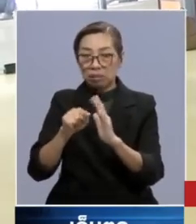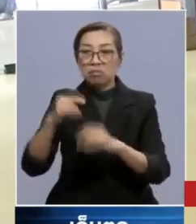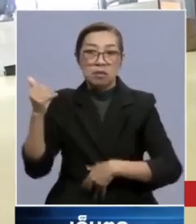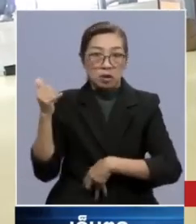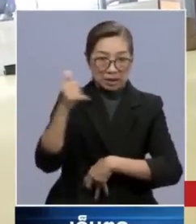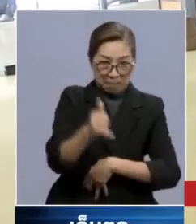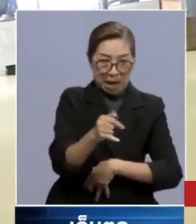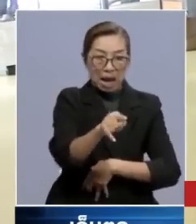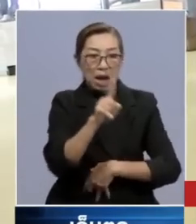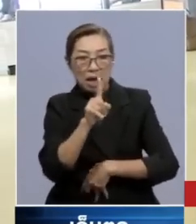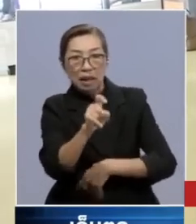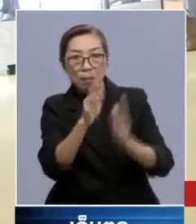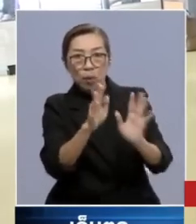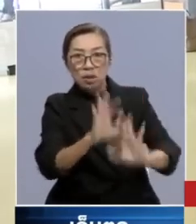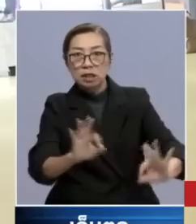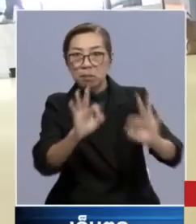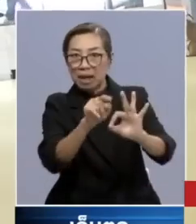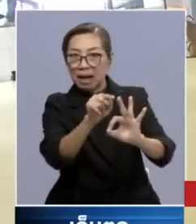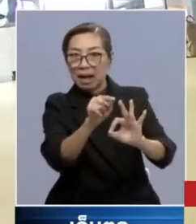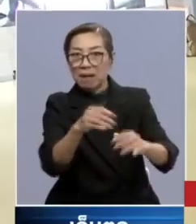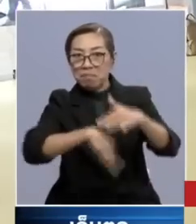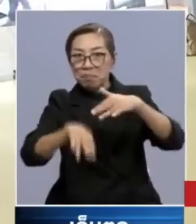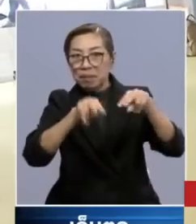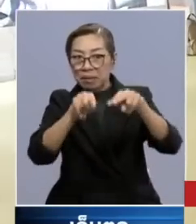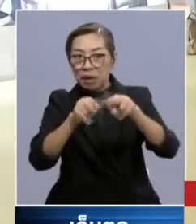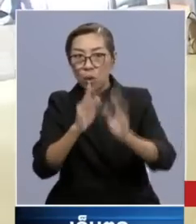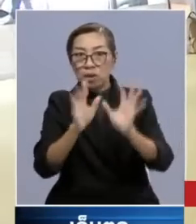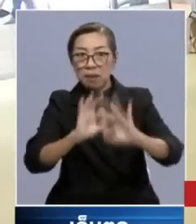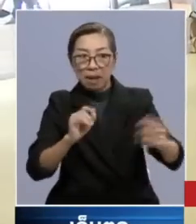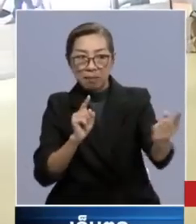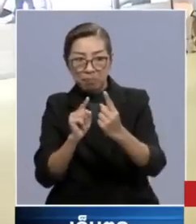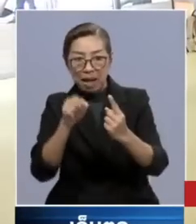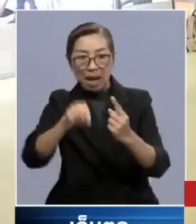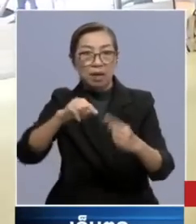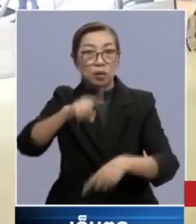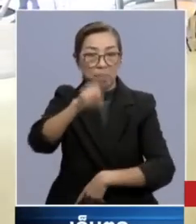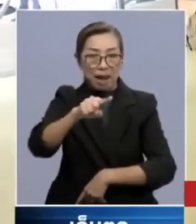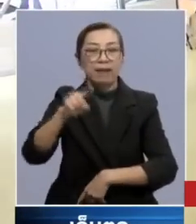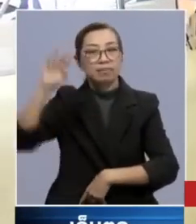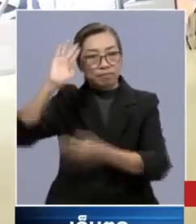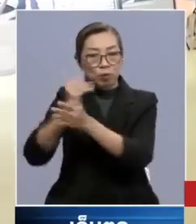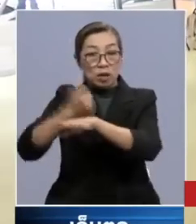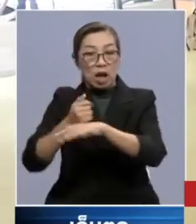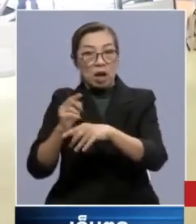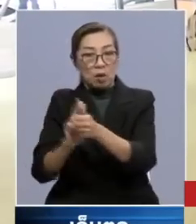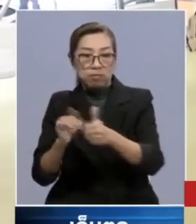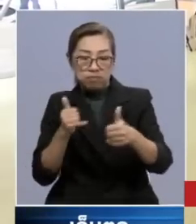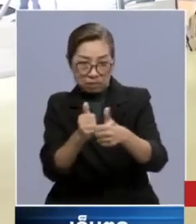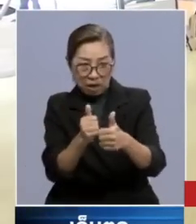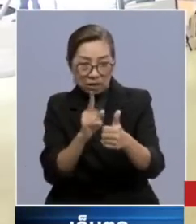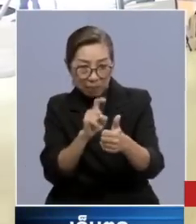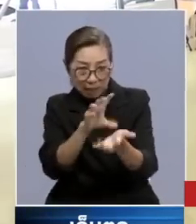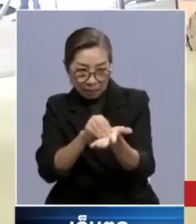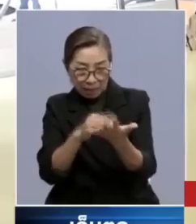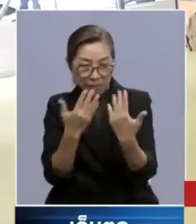ปากสำคัญด้วยตนเองเพราะว่าช่วงบ่ายจะมีพยานปากสำคัญที่จะเดินทางมาให้ปากคำที่นี่ก่อนที่จะมีการพิจารณาออกหมายจับซึ่งท